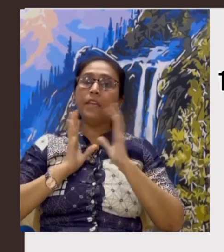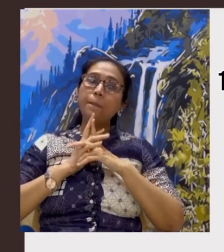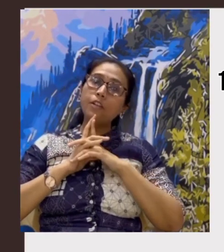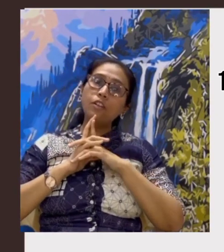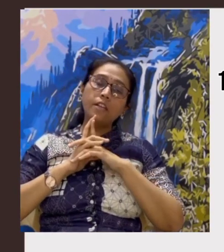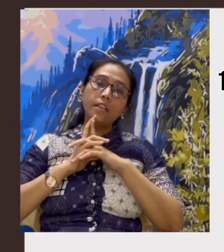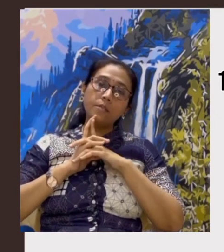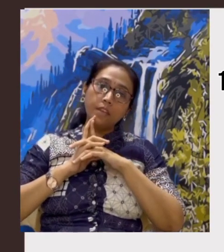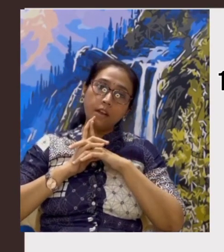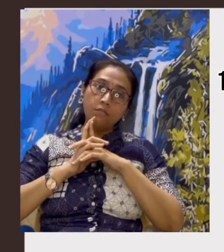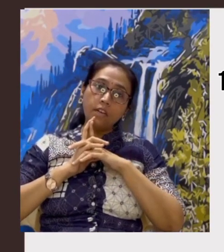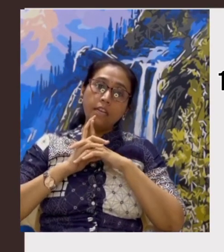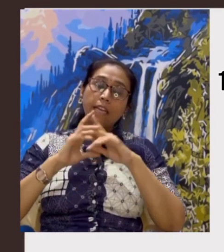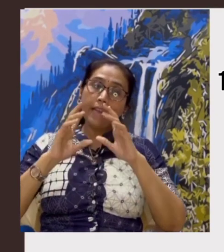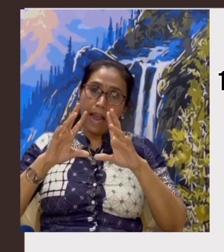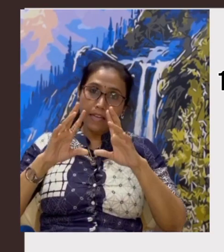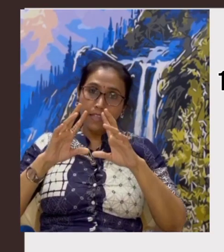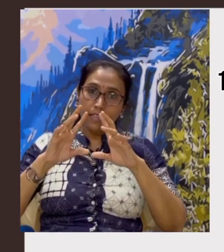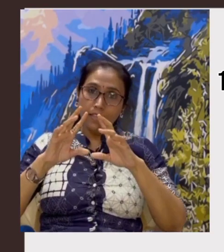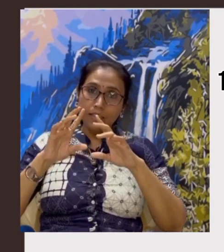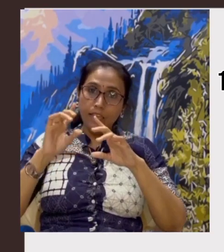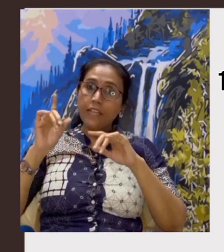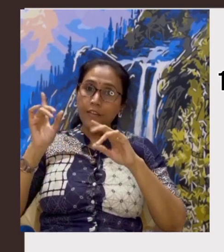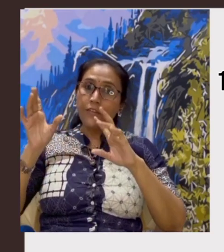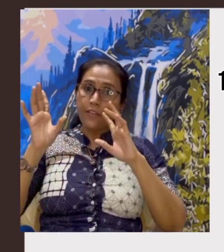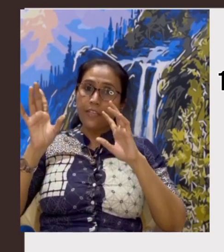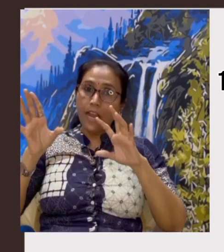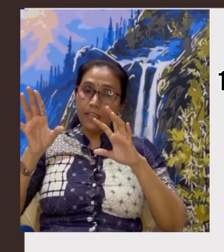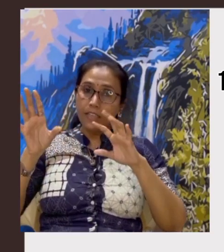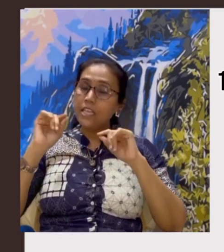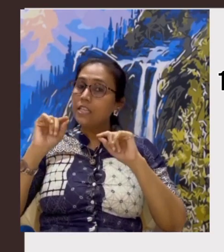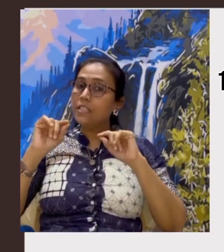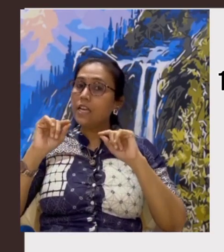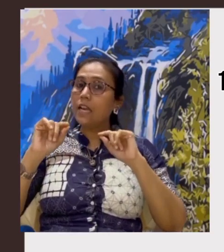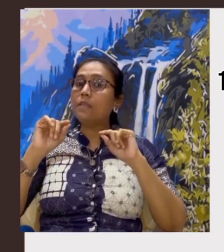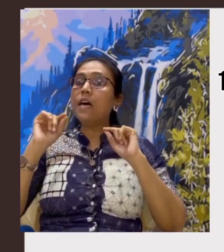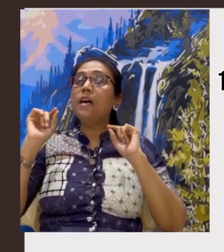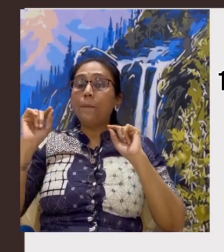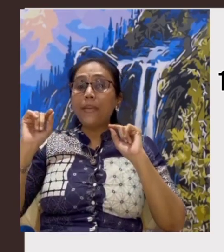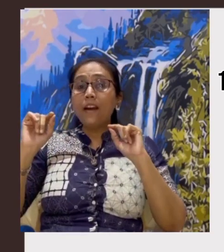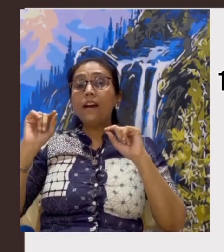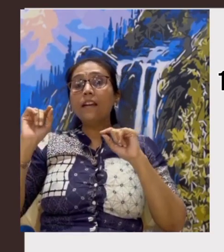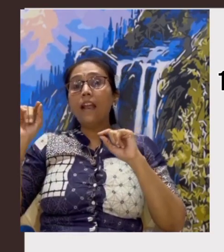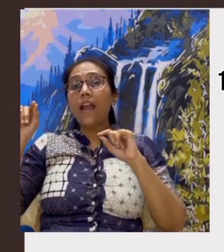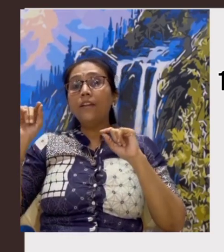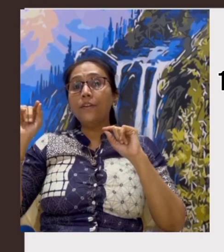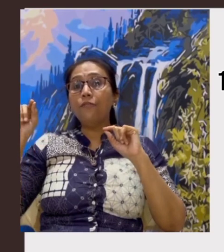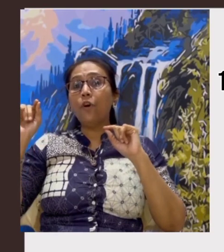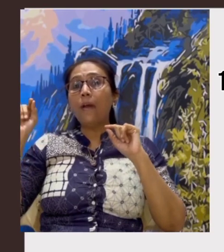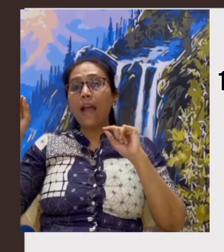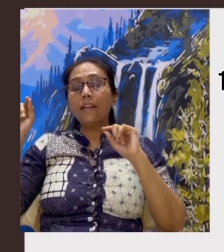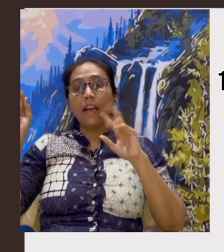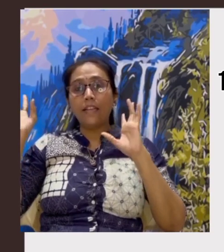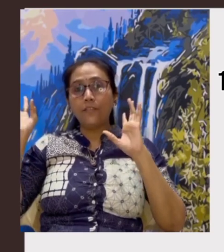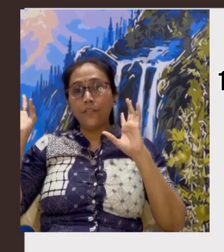ये पर्टिकुलर केस में क्या हुआ, एक एक्ट थी 1950 की एक्ट थी जिसका नाम था बिहार लैंड रिफॉर्म